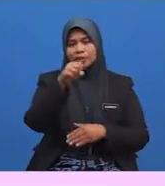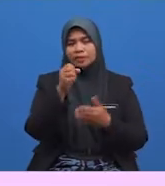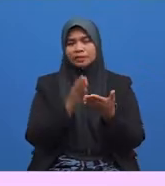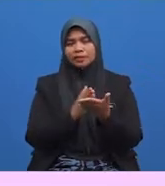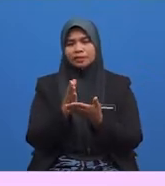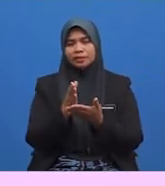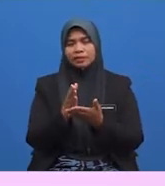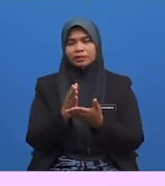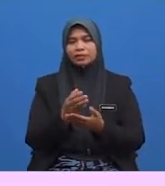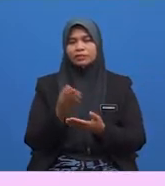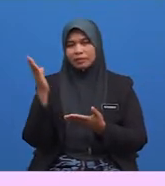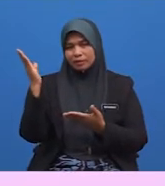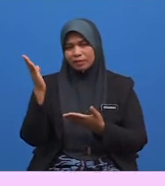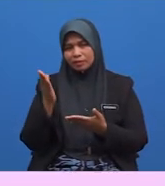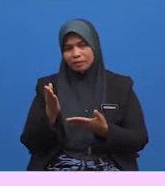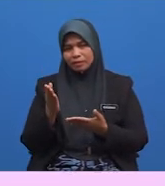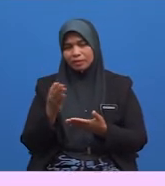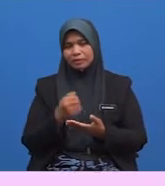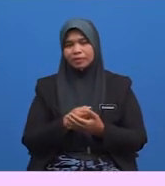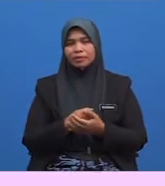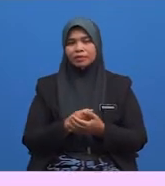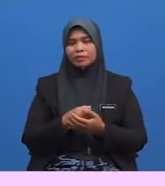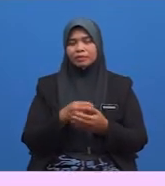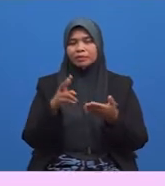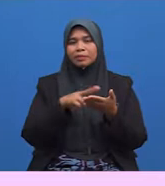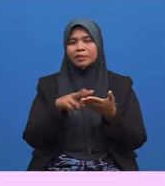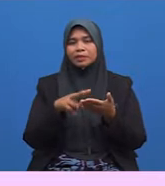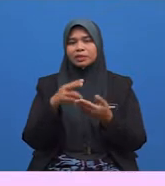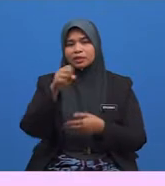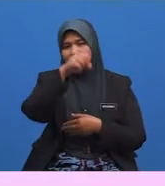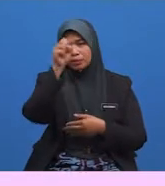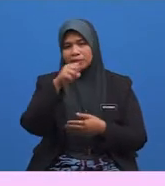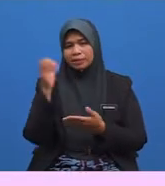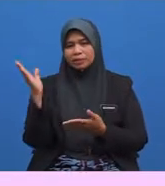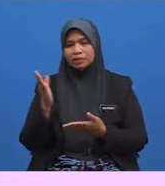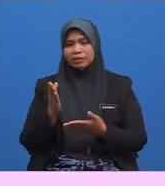seterusnya. Sila baca soalan yang dipaparkan.